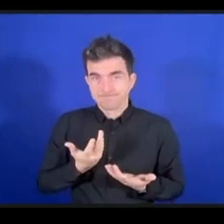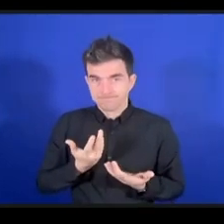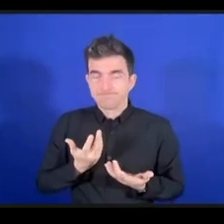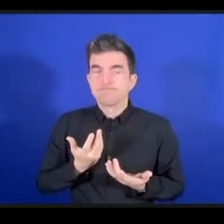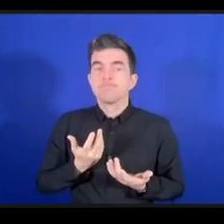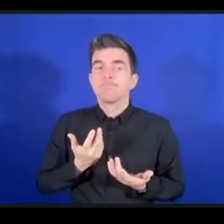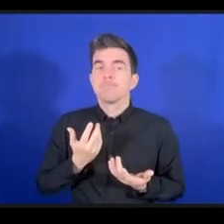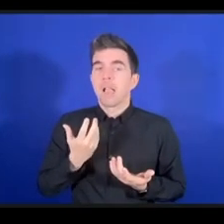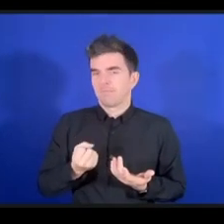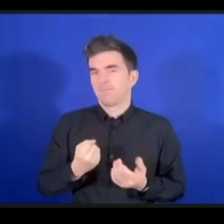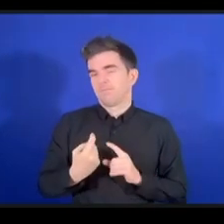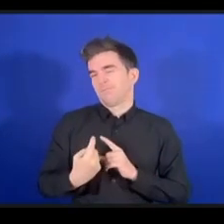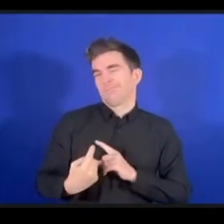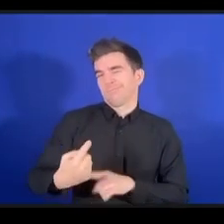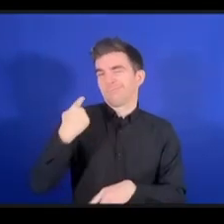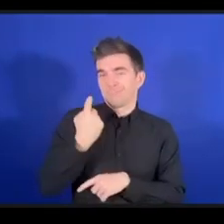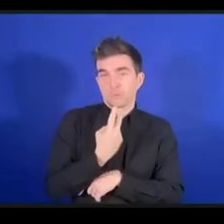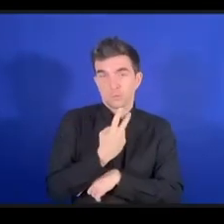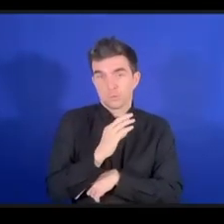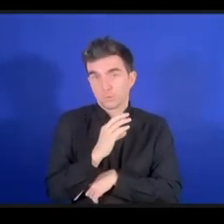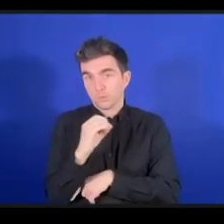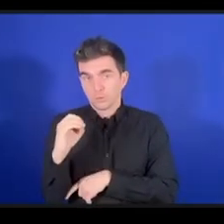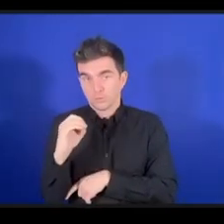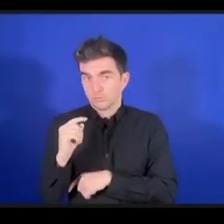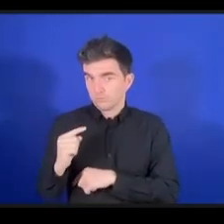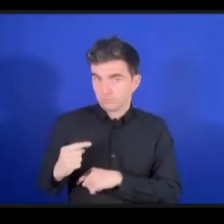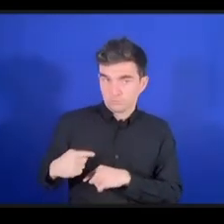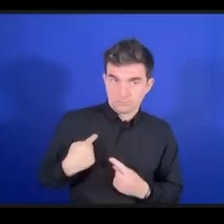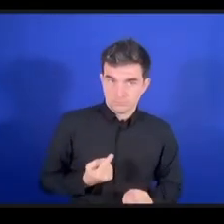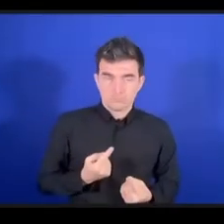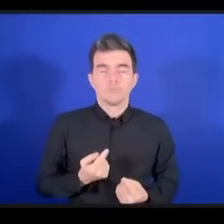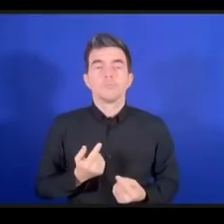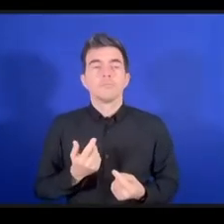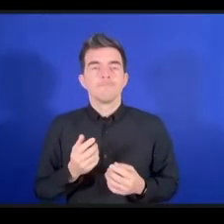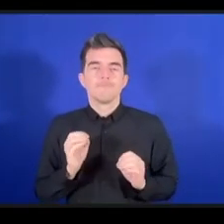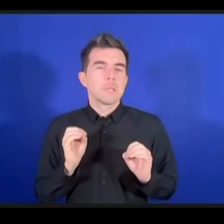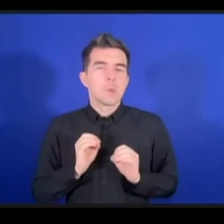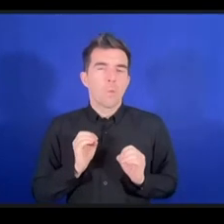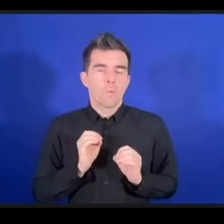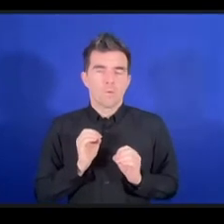助残疾人。但幸运的是，